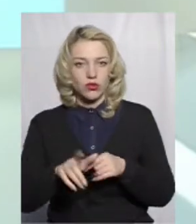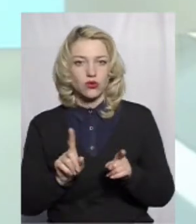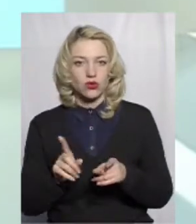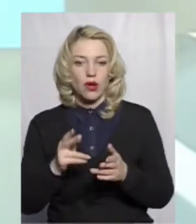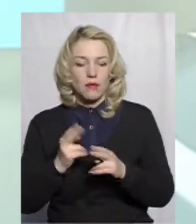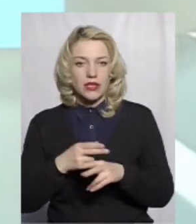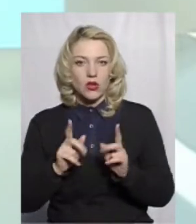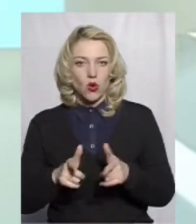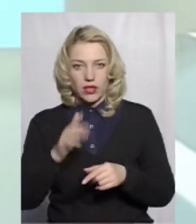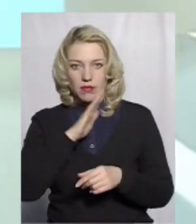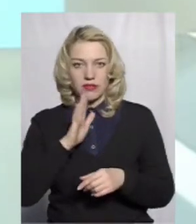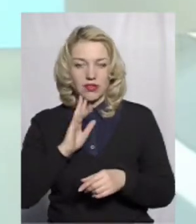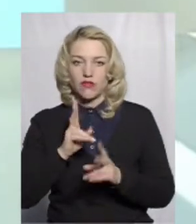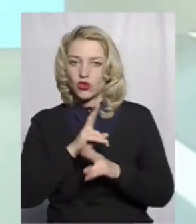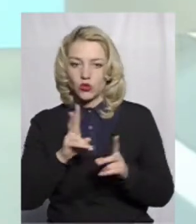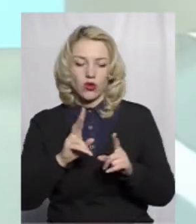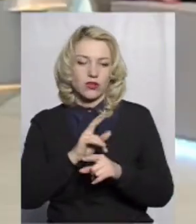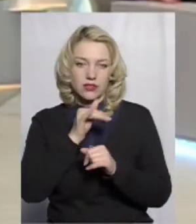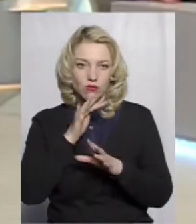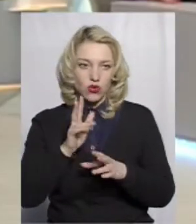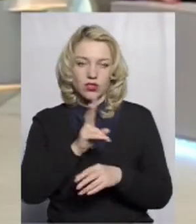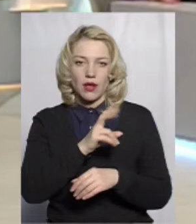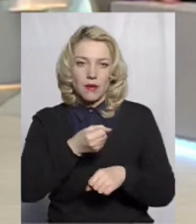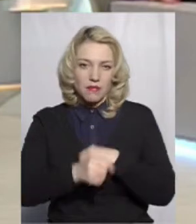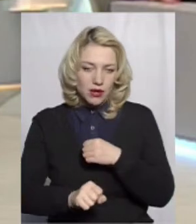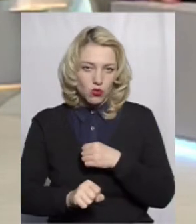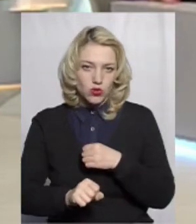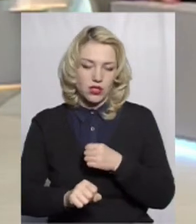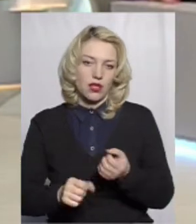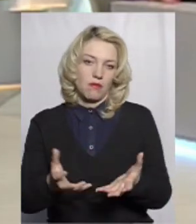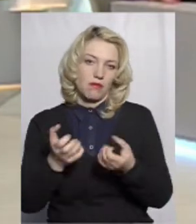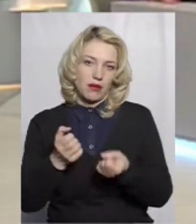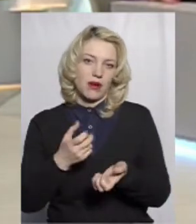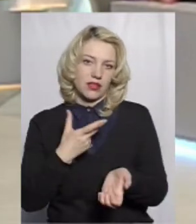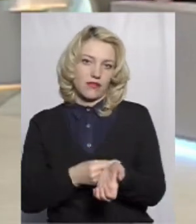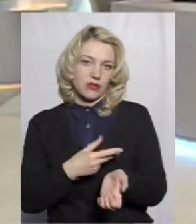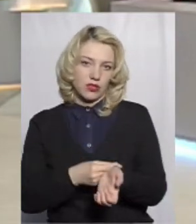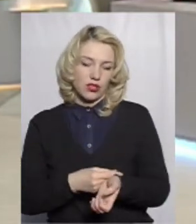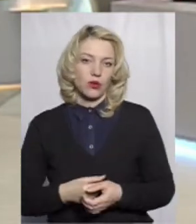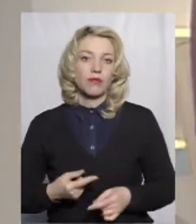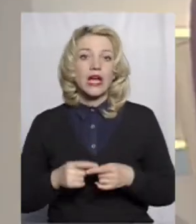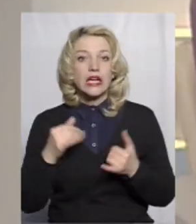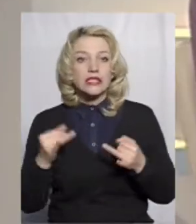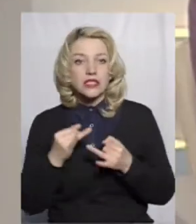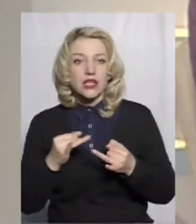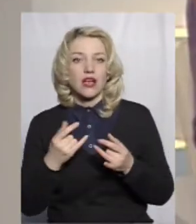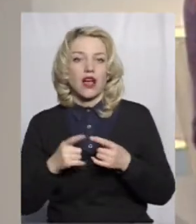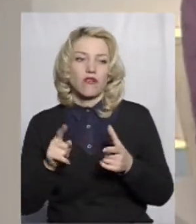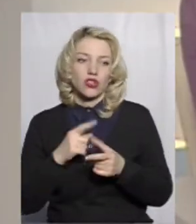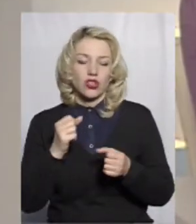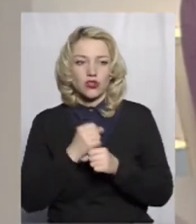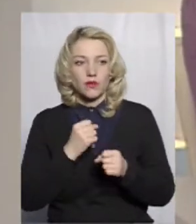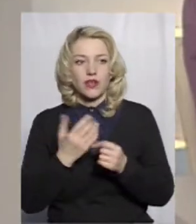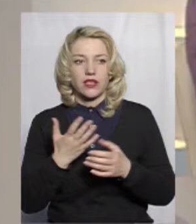без згоди батьків ніхто нікого не зможе примусити приймати зазначену вакцину. От цікаво, можливо, розробляєте якісь